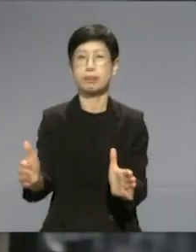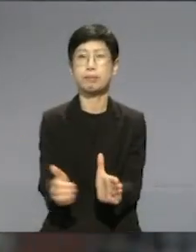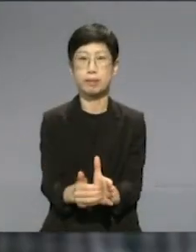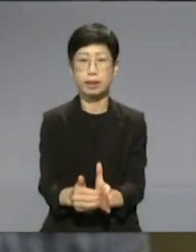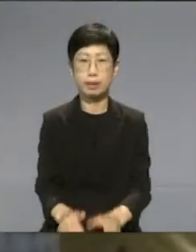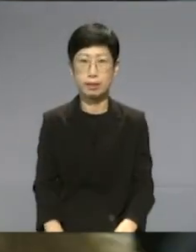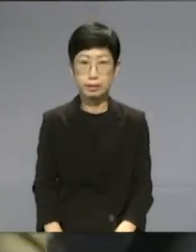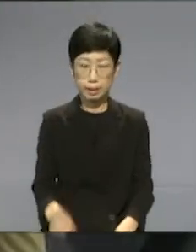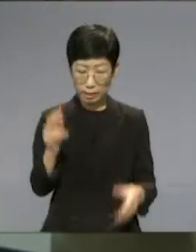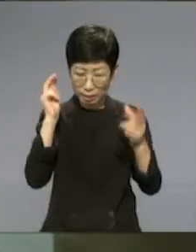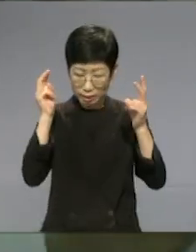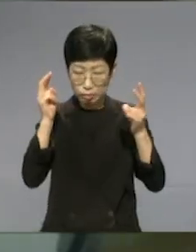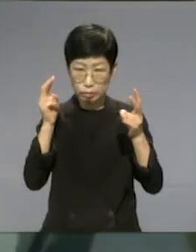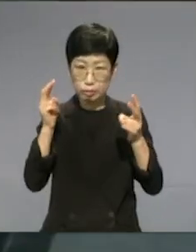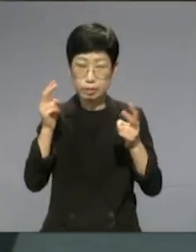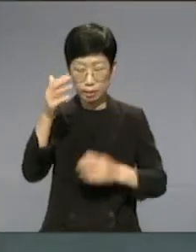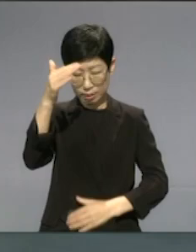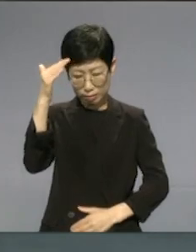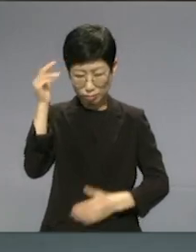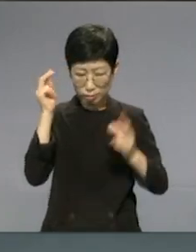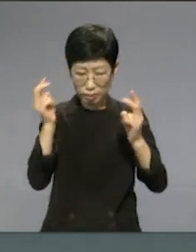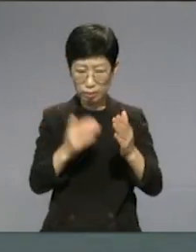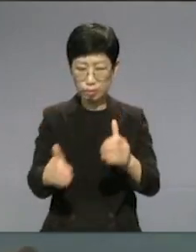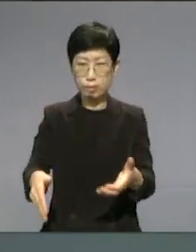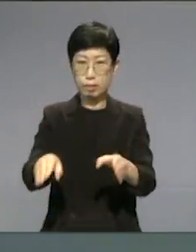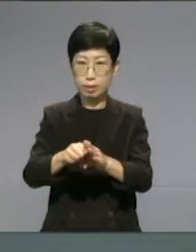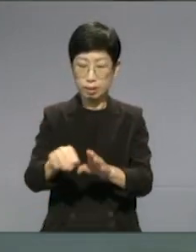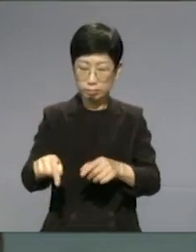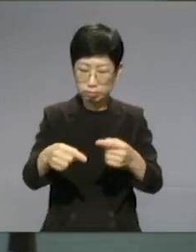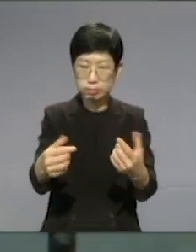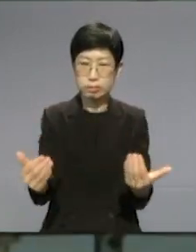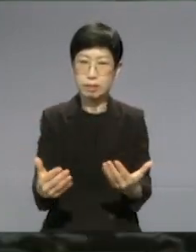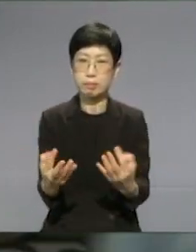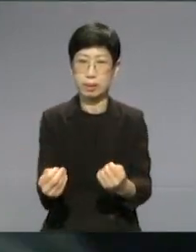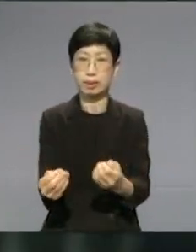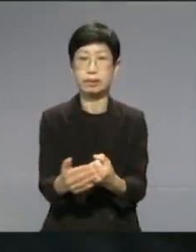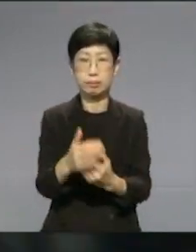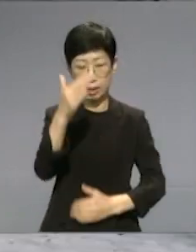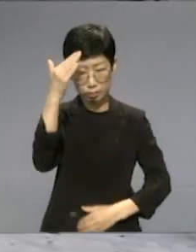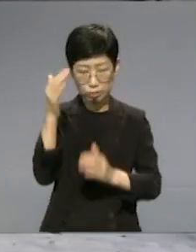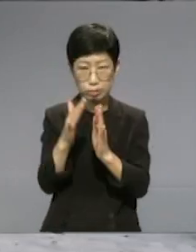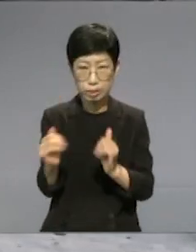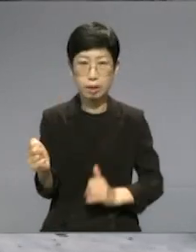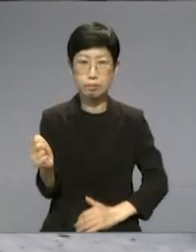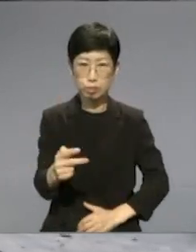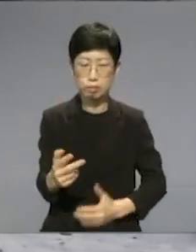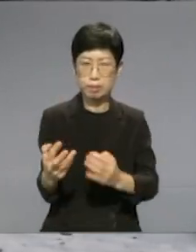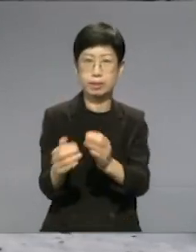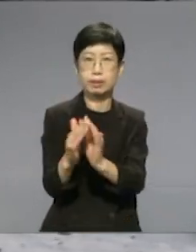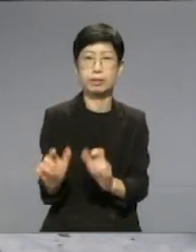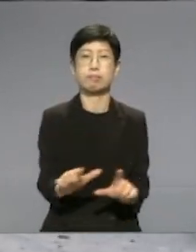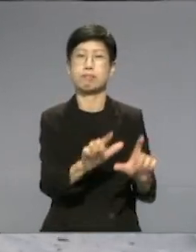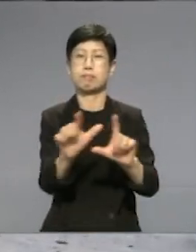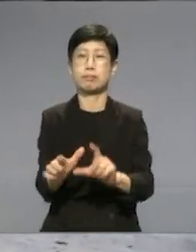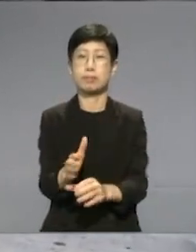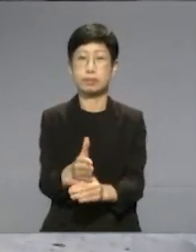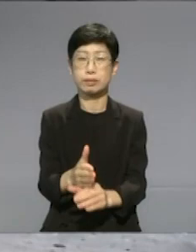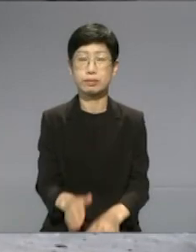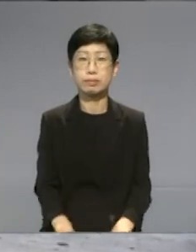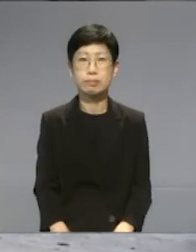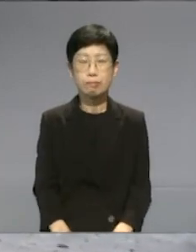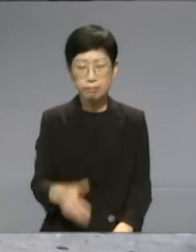한국 기업과 공공기관이 많이 진출해 있고 따라서 한국 교민과 주재원 수천 명이 거주하고